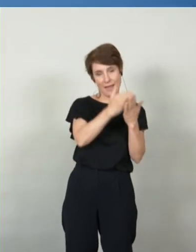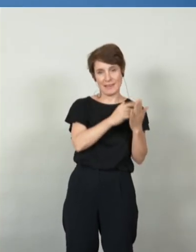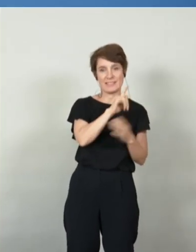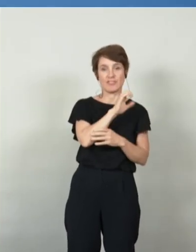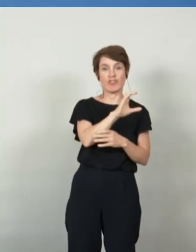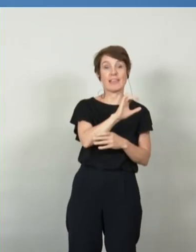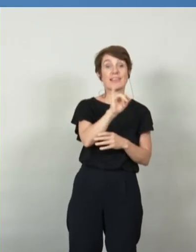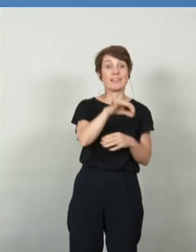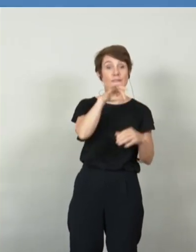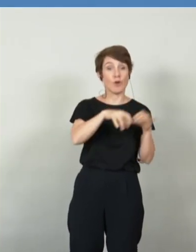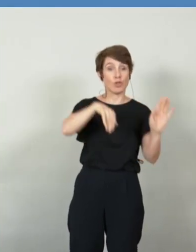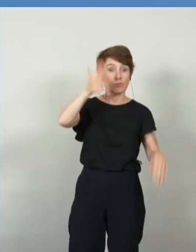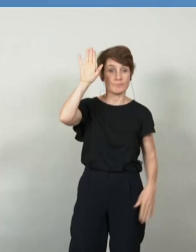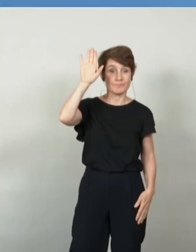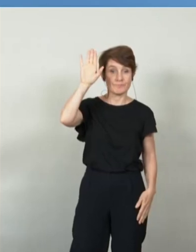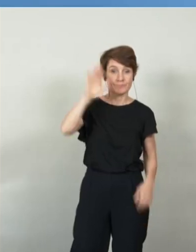prononce pour la liste G